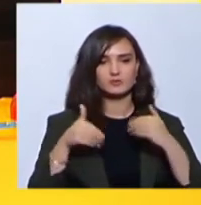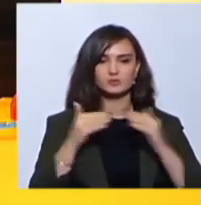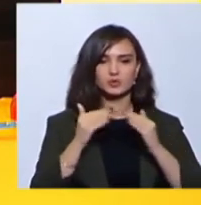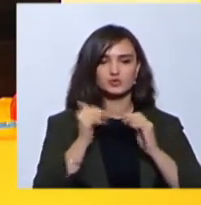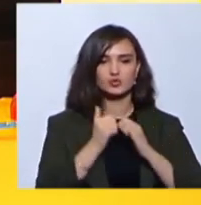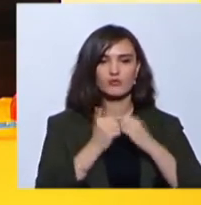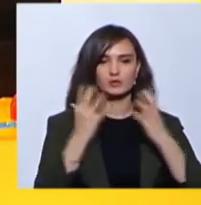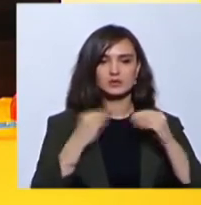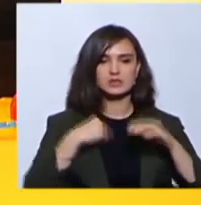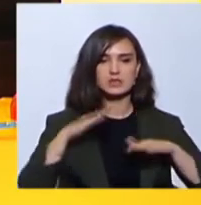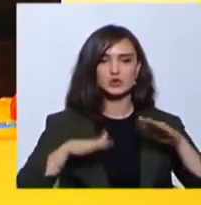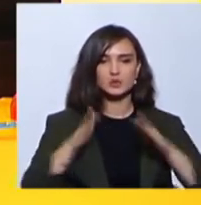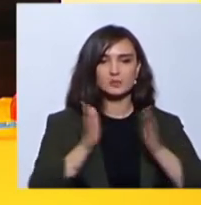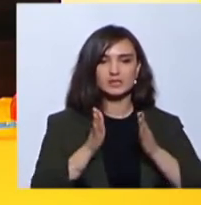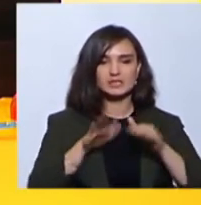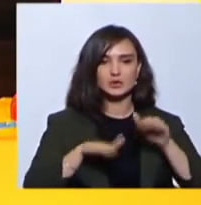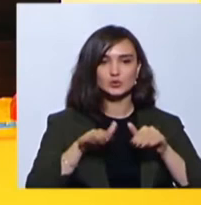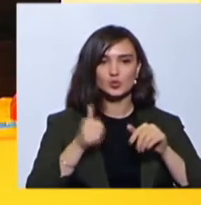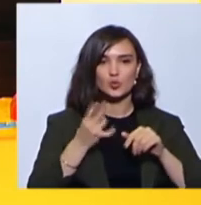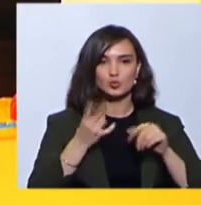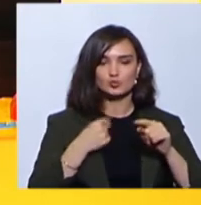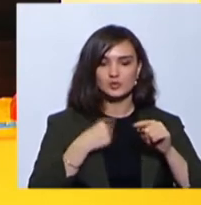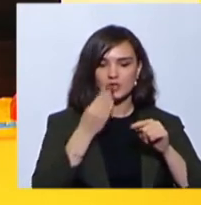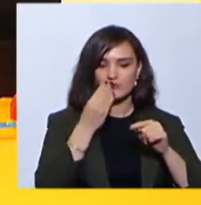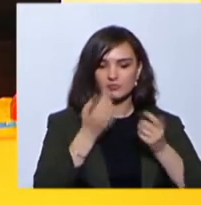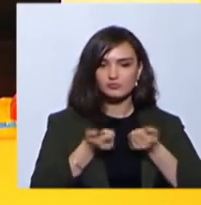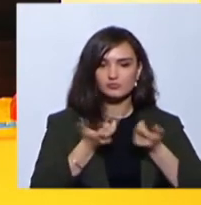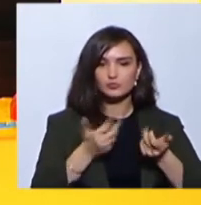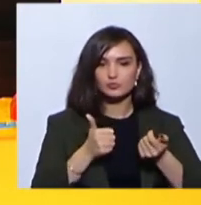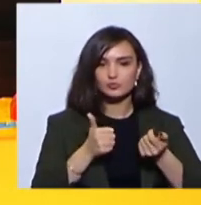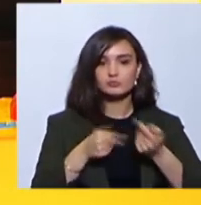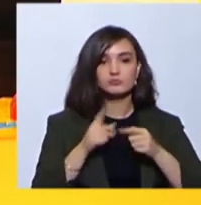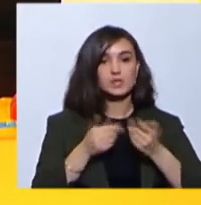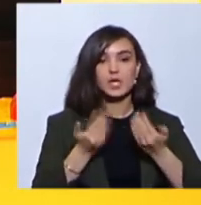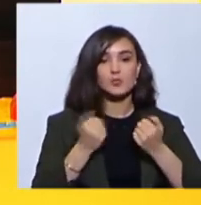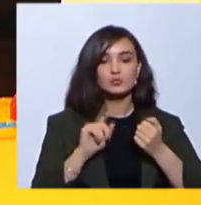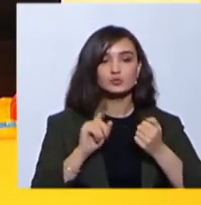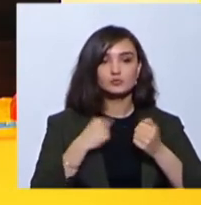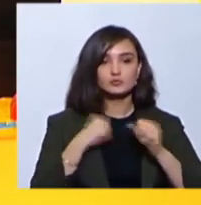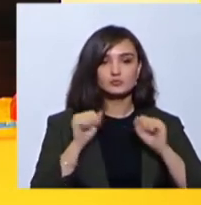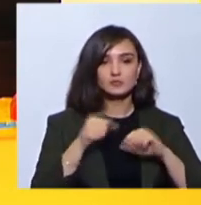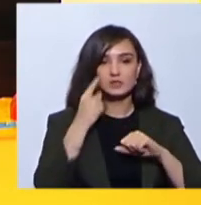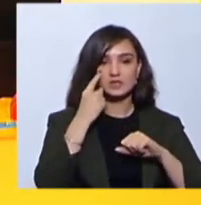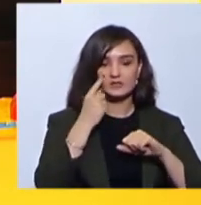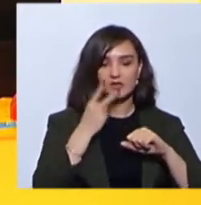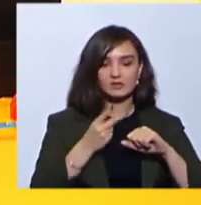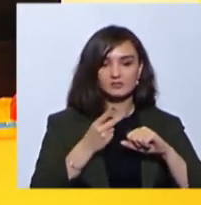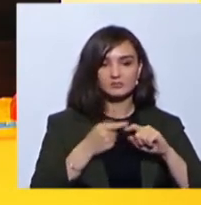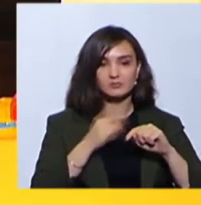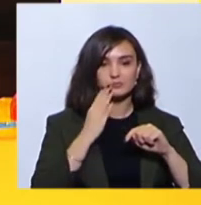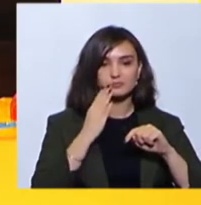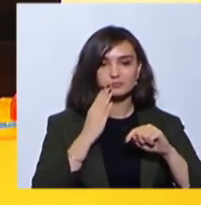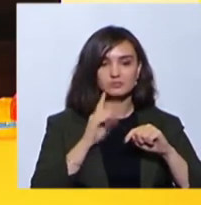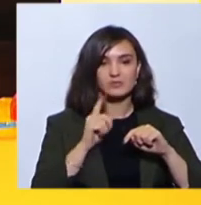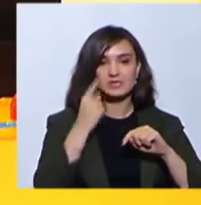სახლში ყოველდღიურად სასწორი, პატარა სასწორი, როგორ დავთვალოთ ეს საკვები? და მაშინ გამოდის, რომ ჩვენ შეიძლება თვალმა მოგვატყუოს. მე გეტყვით,